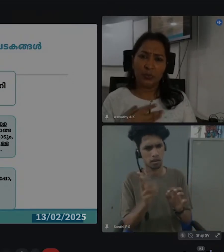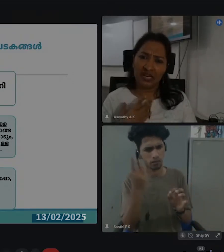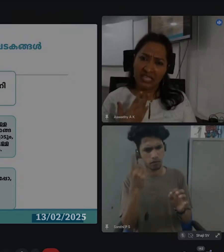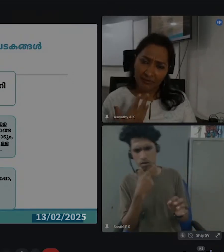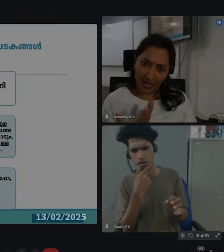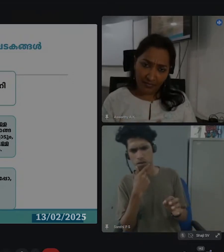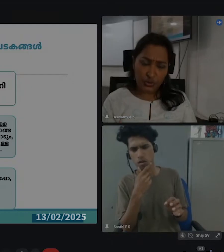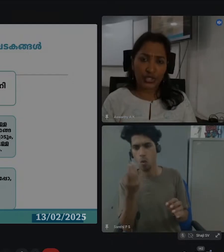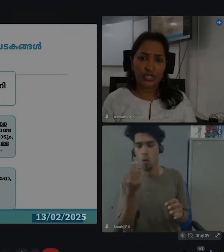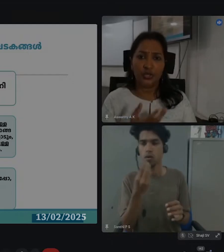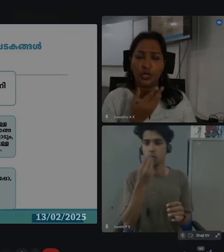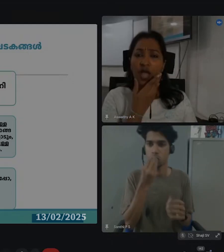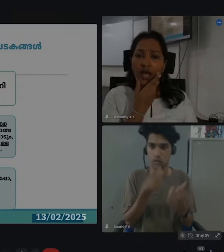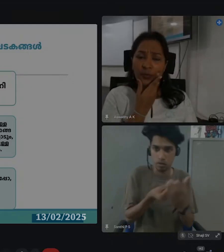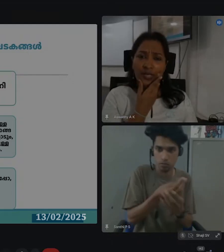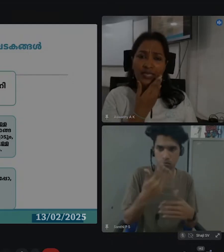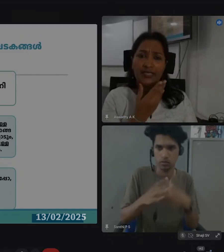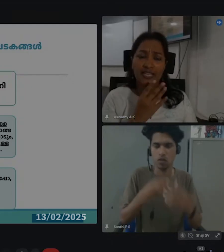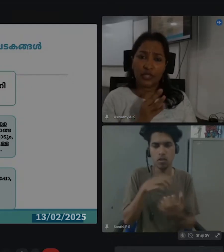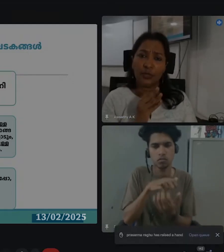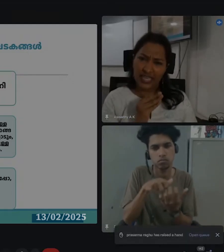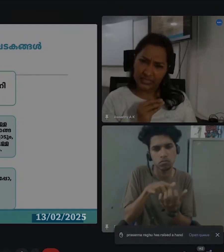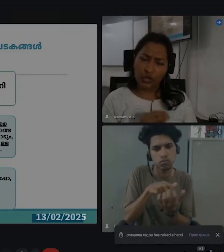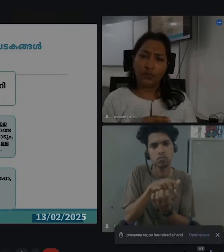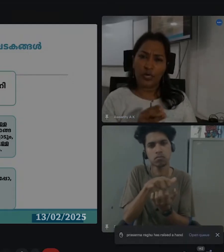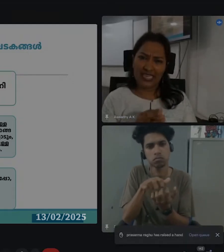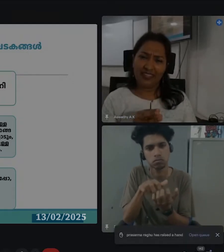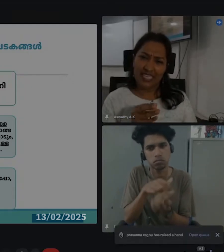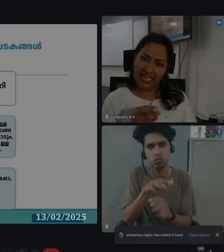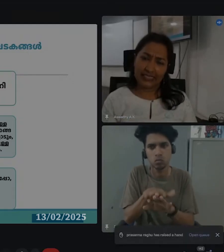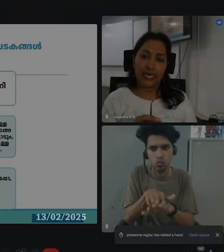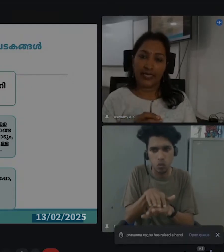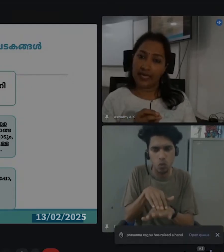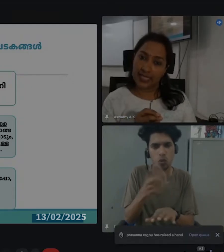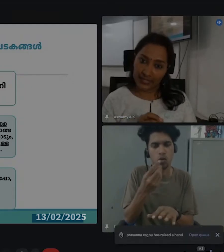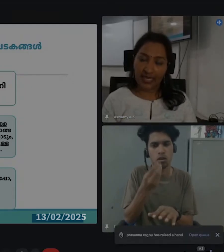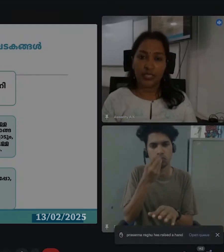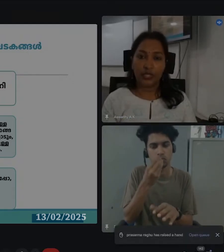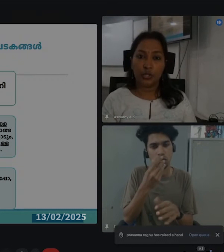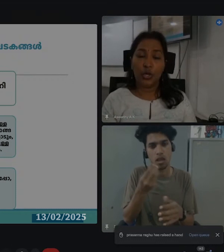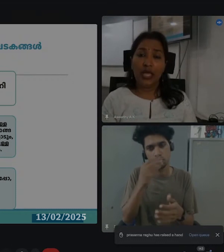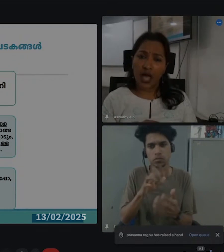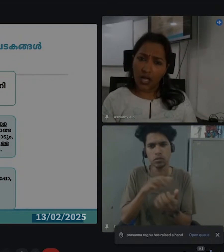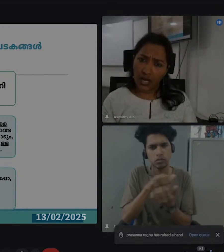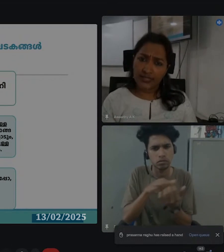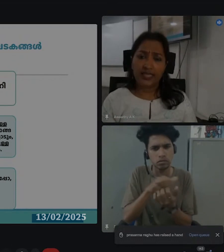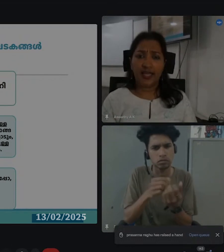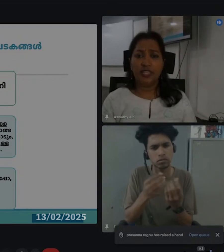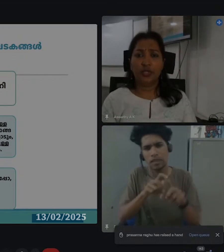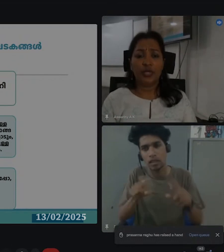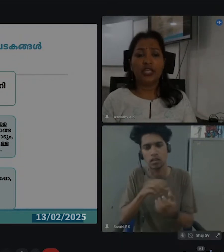ചവയ്ക്കുന്നത്? ഒരുപാട് നേരം വായിൽ വെച്ചുകൊണ്ടിരിക്കുന്നുണ്ടോ? അതുപോലെ തന്നെ ചവയ്ക്കുമ്പോൾ ചവച്ചരച്ച് കഴിക്കാൻ സാധിക്കാതിരിക്കുന്നുണ്ടോ?